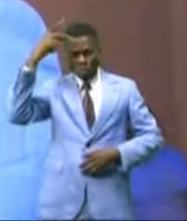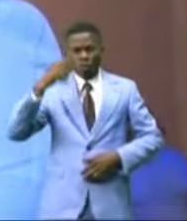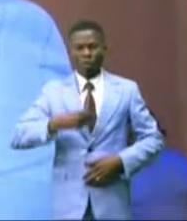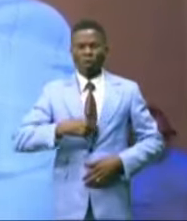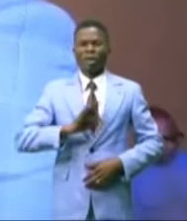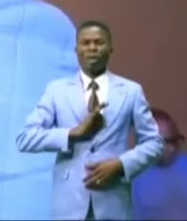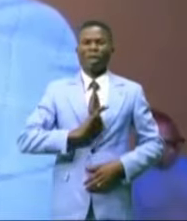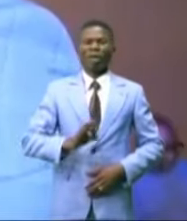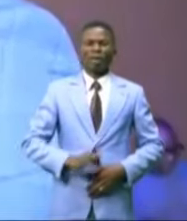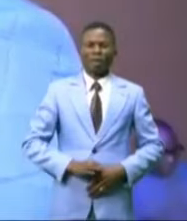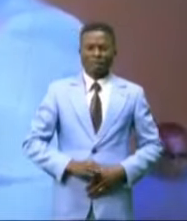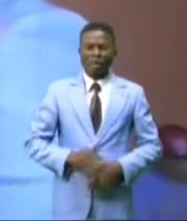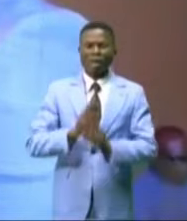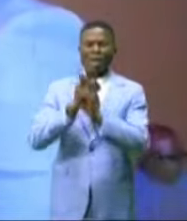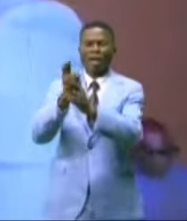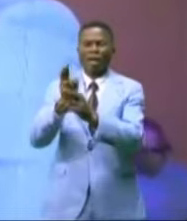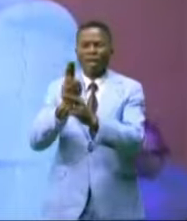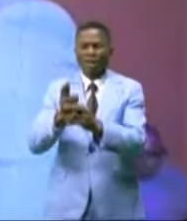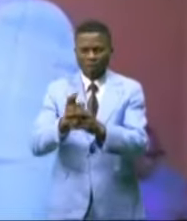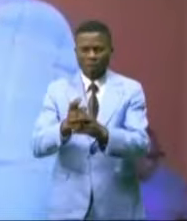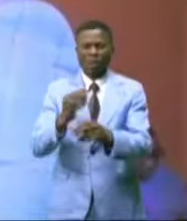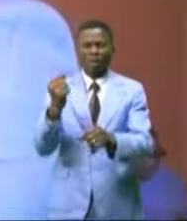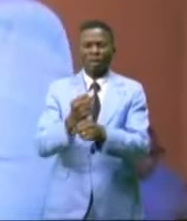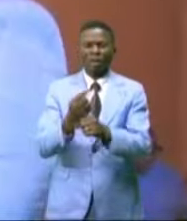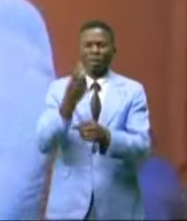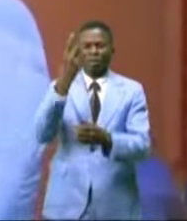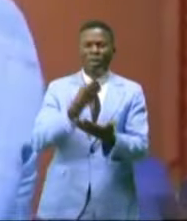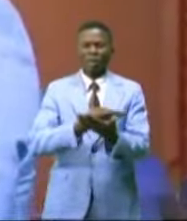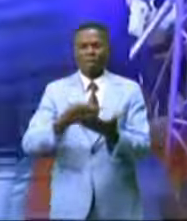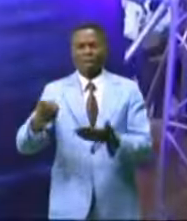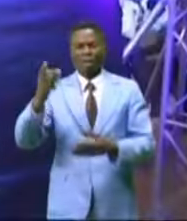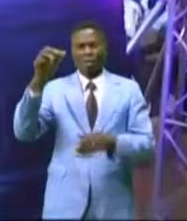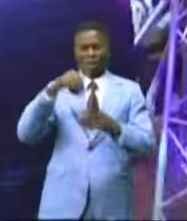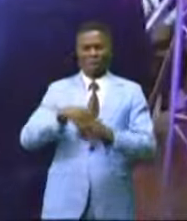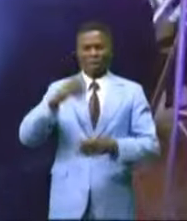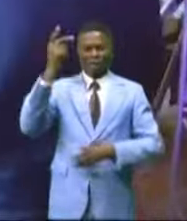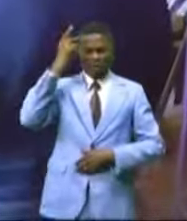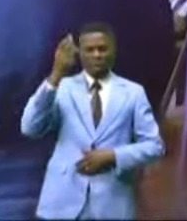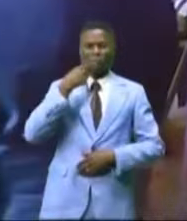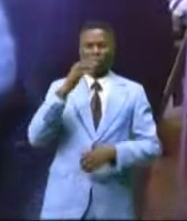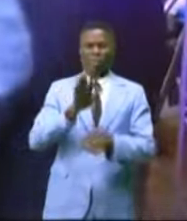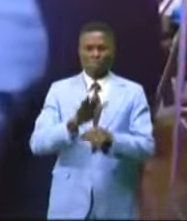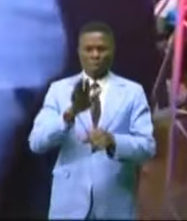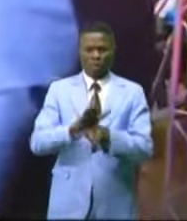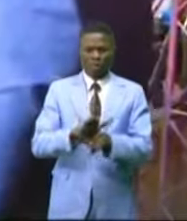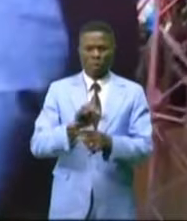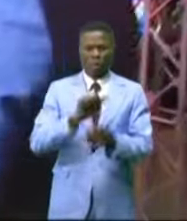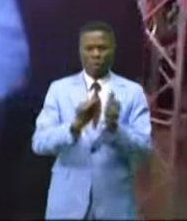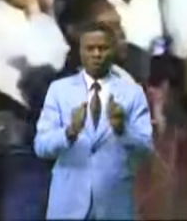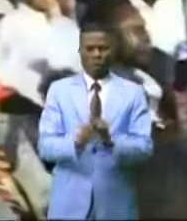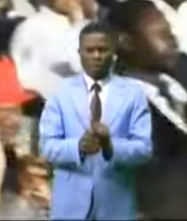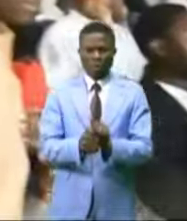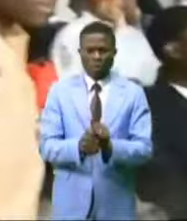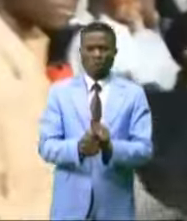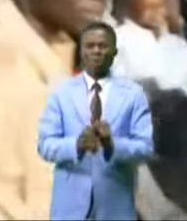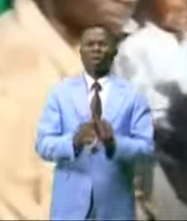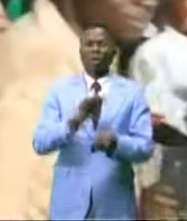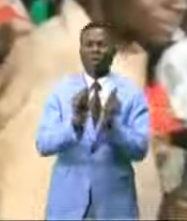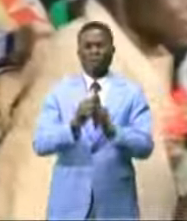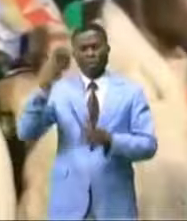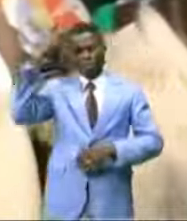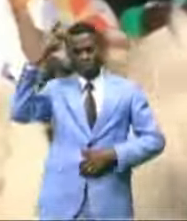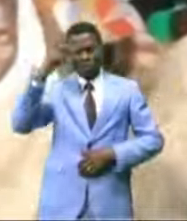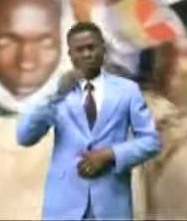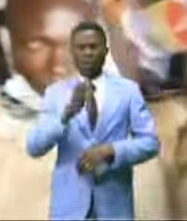tilombo fait la restitution de sa mission de plus de 2 semaines dans la capitale il insiste entre autres sur le poids et l'influence politique les